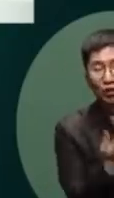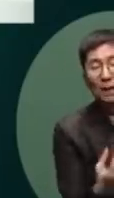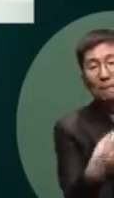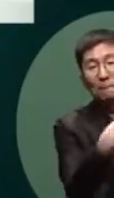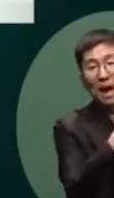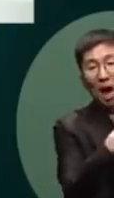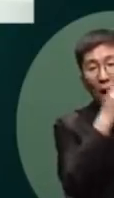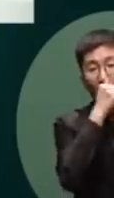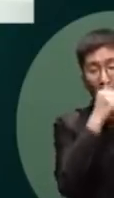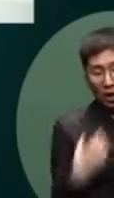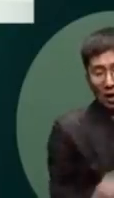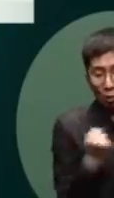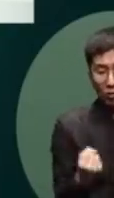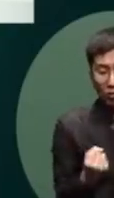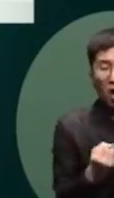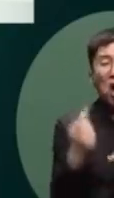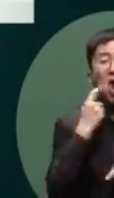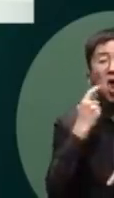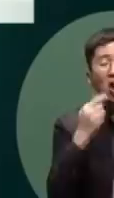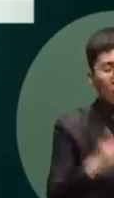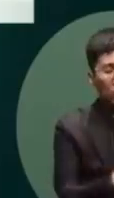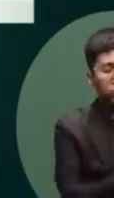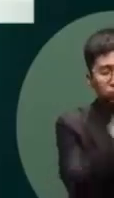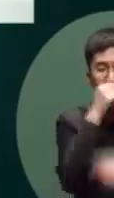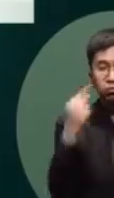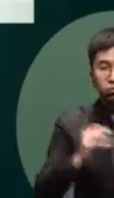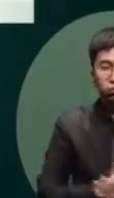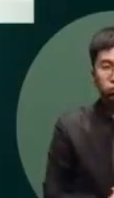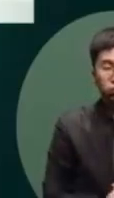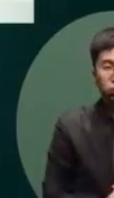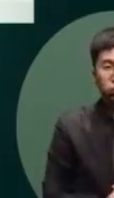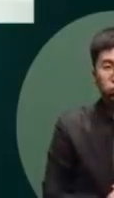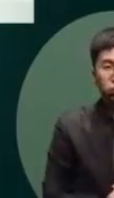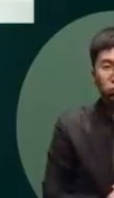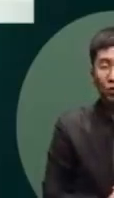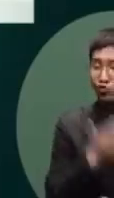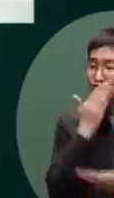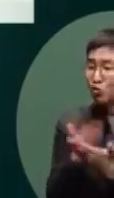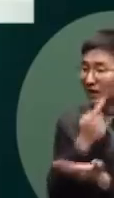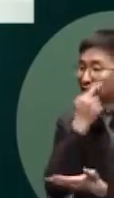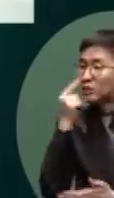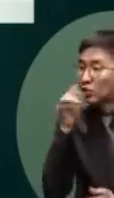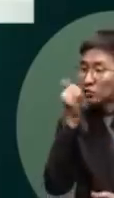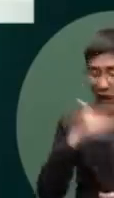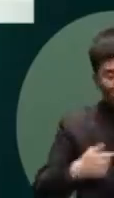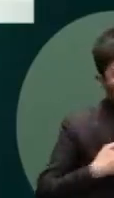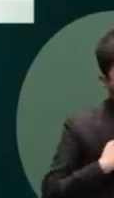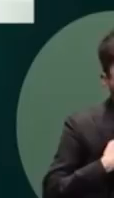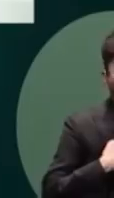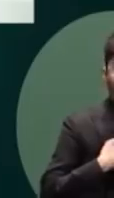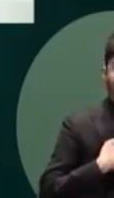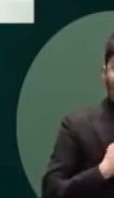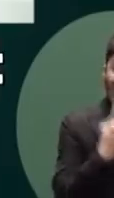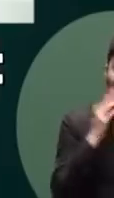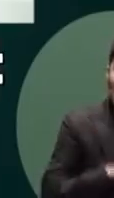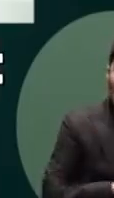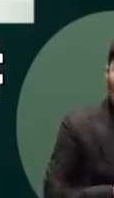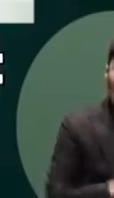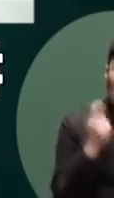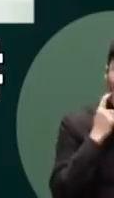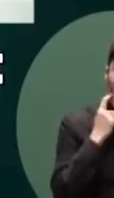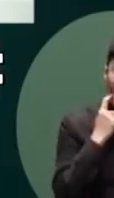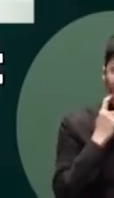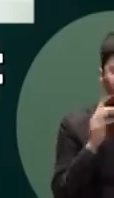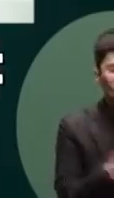지금 몇 달 동안 가지고 있는 거 명백한 허위 사실이죠. 똑같은 게 어떻게 여기는 중요한 증거가 되고 본인에 관한 건 헛소리가 됩니까? 그런